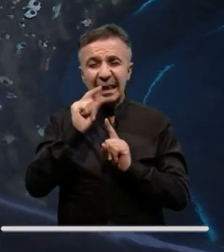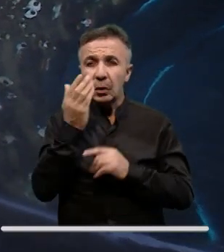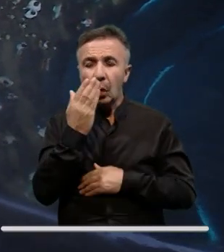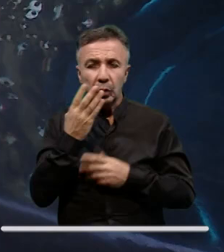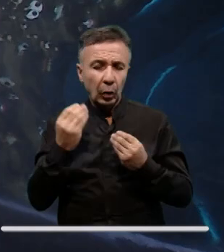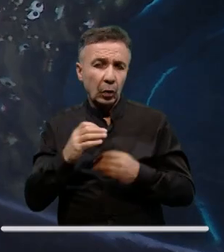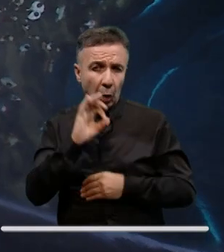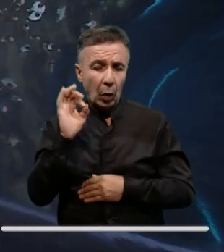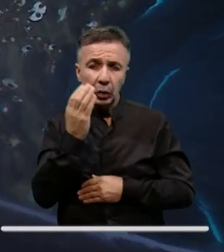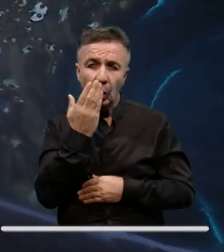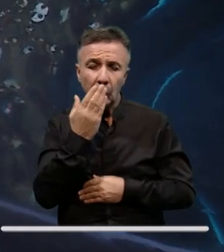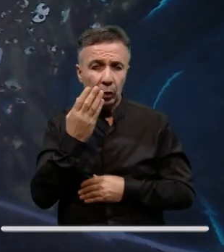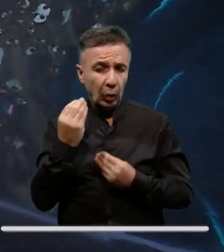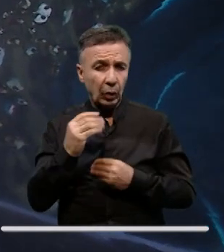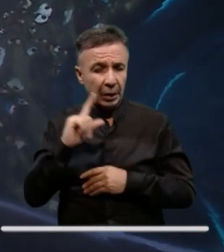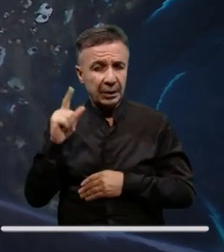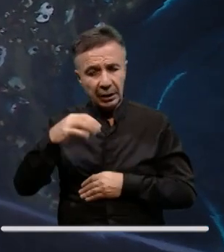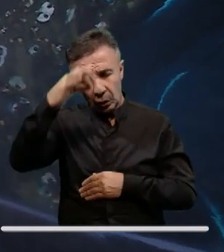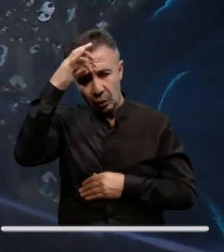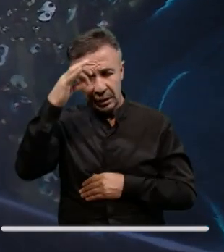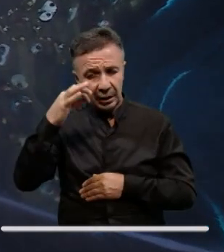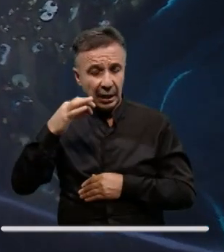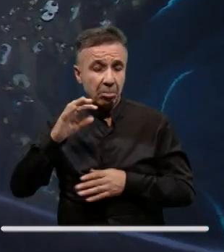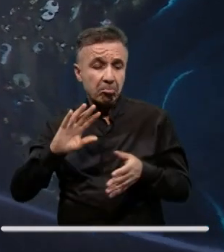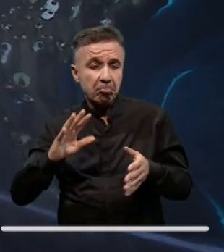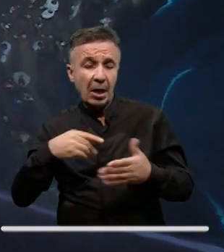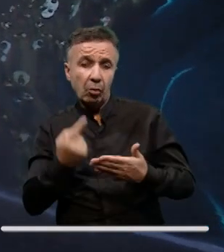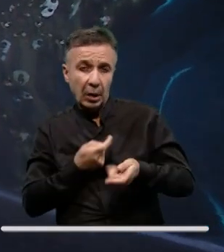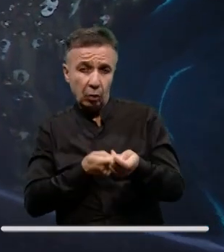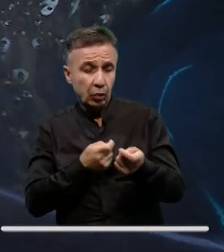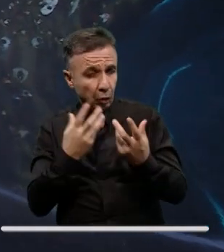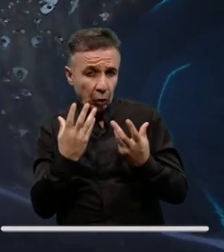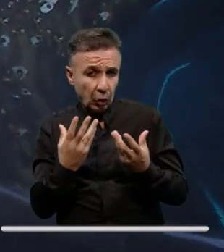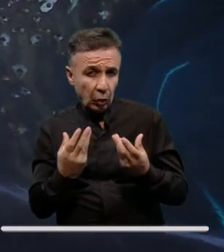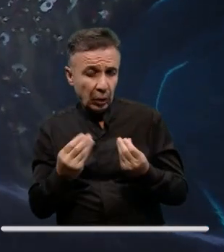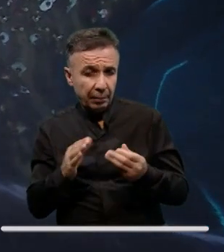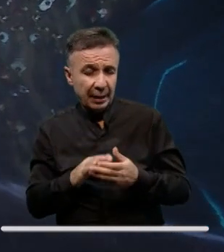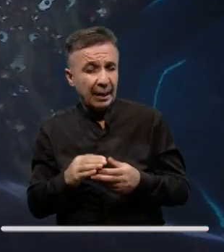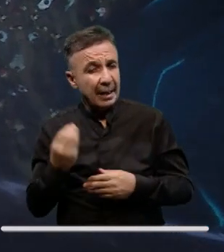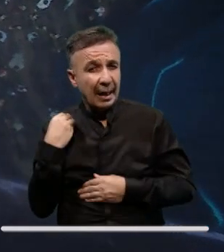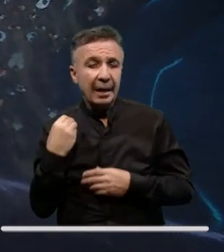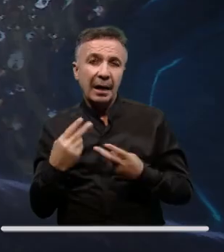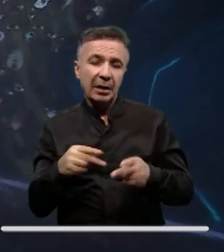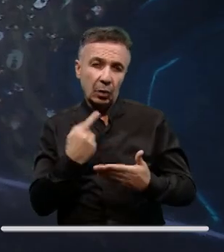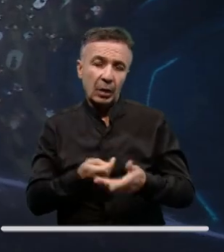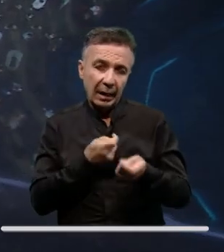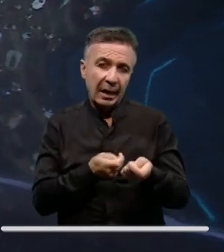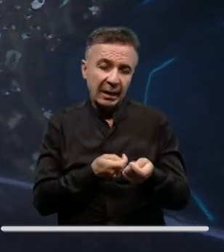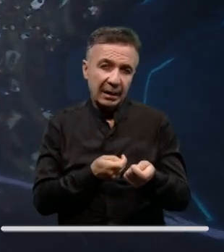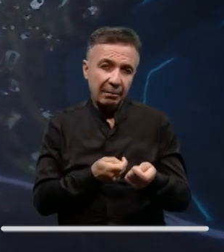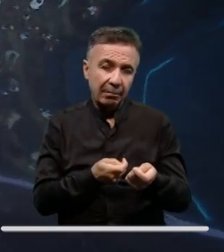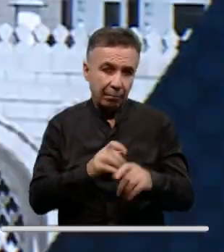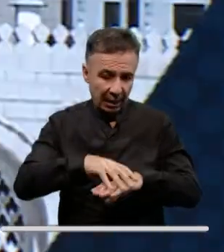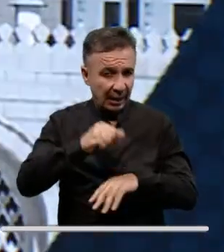ortaokulda olabilir lisede üniversitede veya Kur'an kursunda olabilir ya da Eee yeni açılan Kur'an eğitim merkezlerimizde